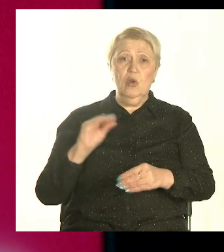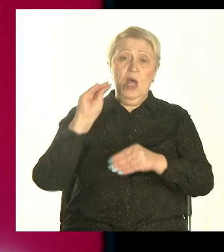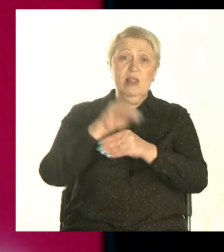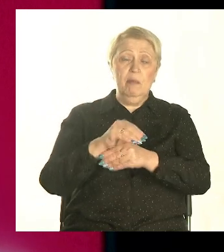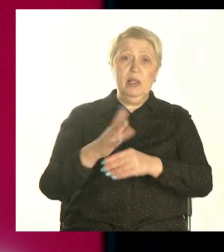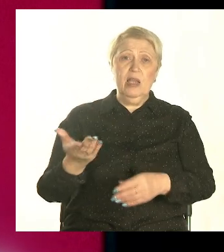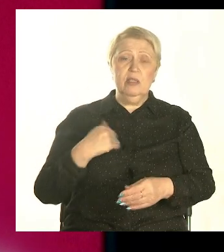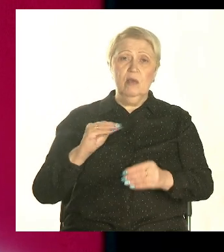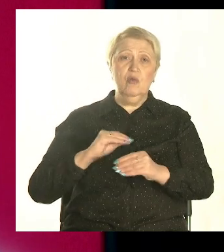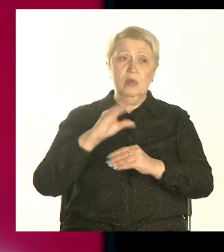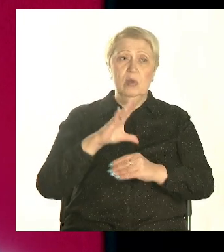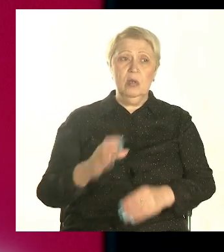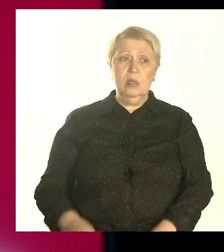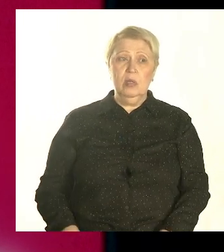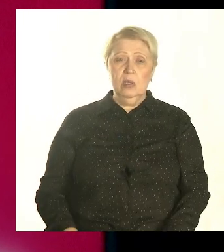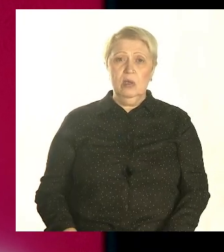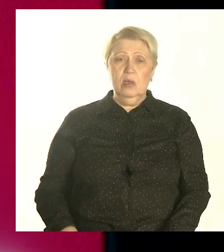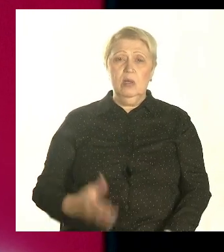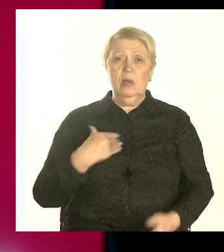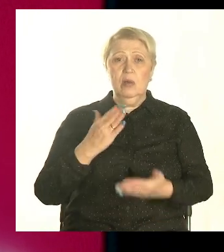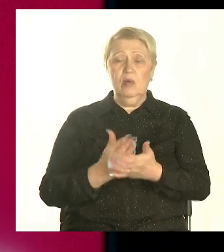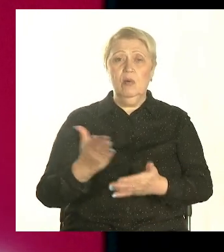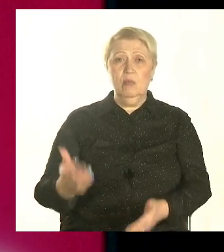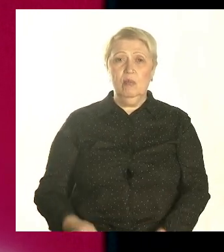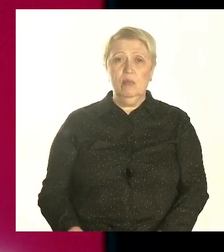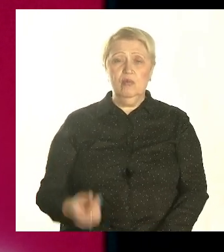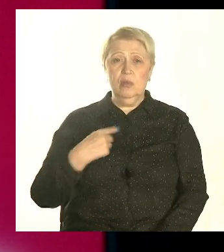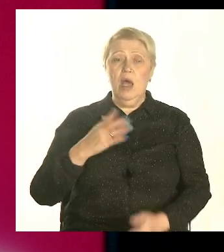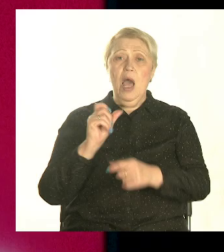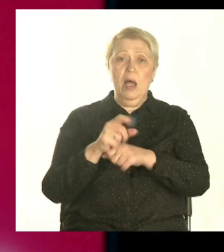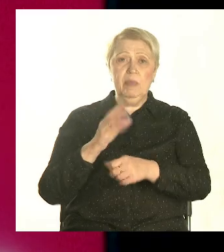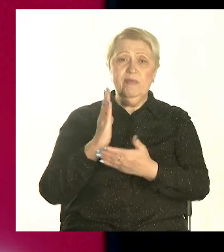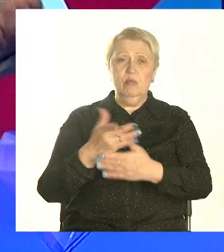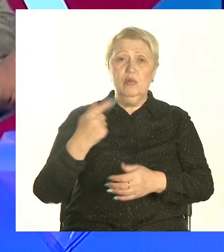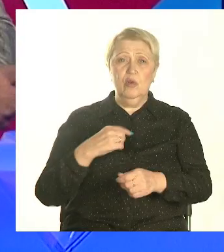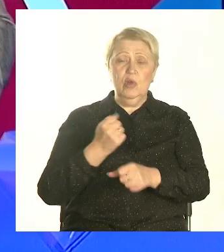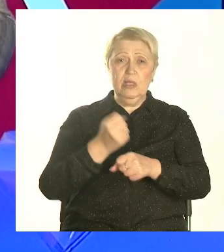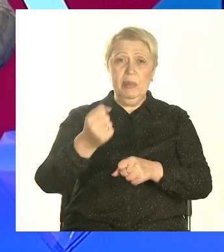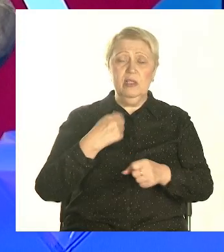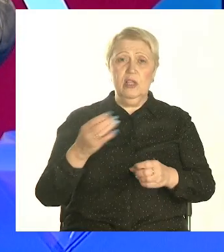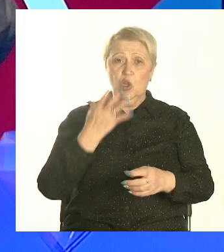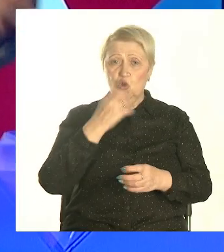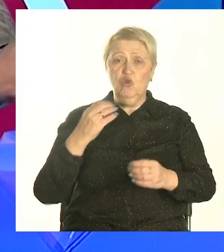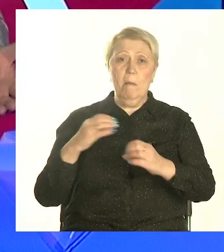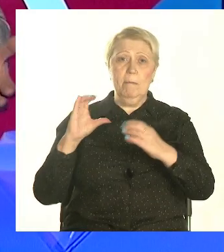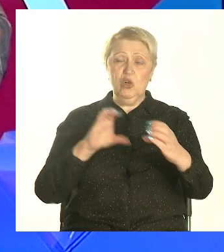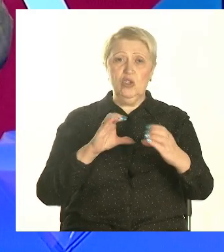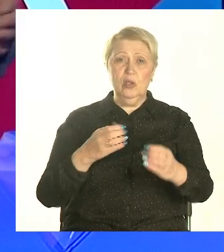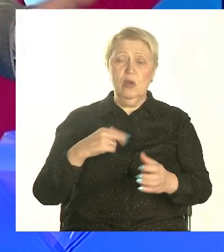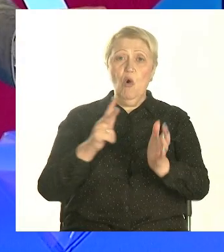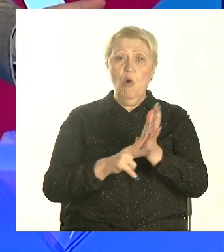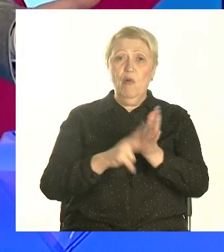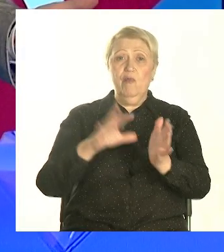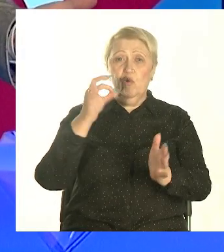то в рамках взаимодействия, естественно, будет дополнительно отправлена машина. Дополнительно отправлена машина, но просто 80 машин